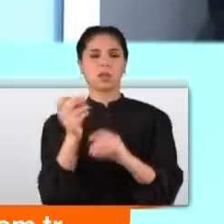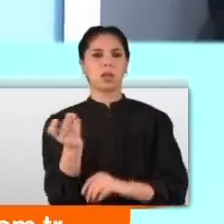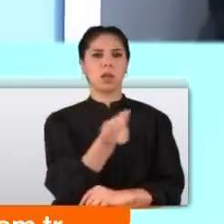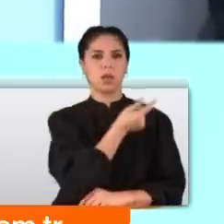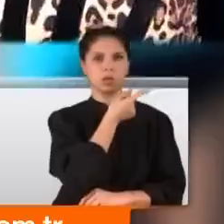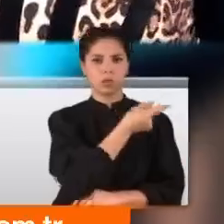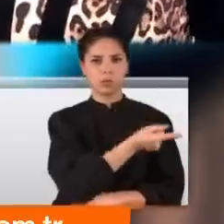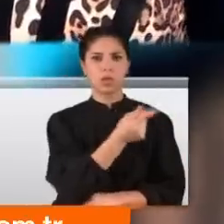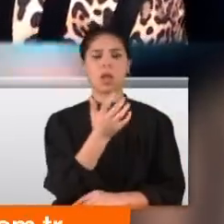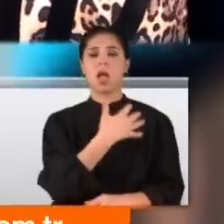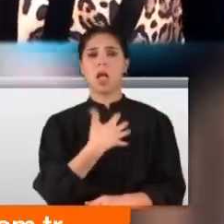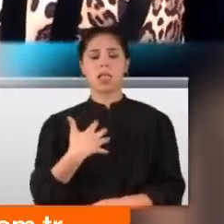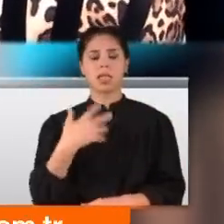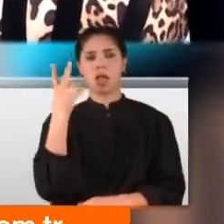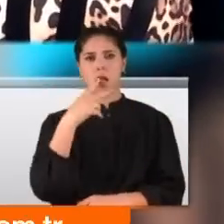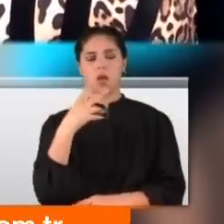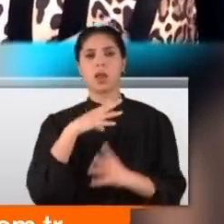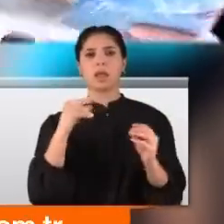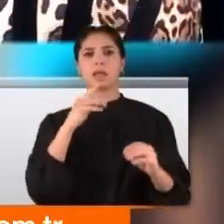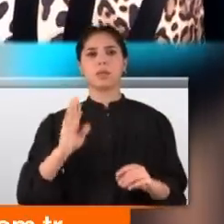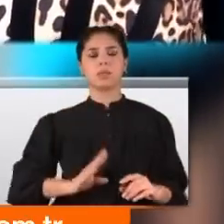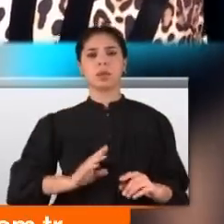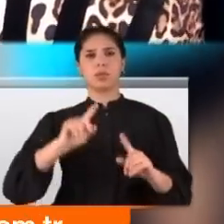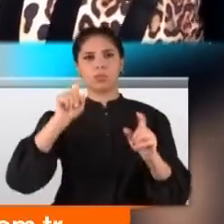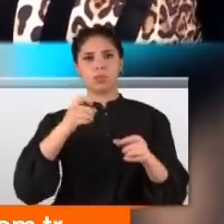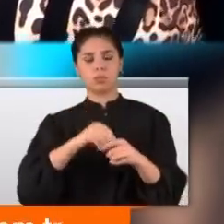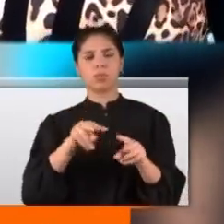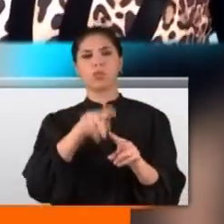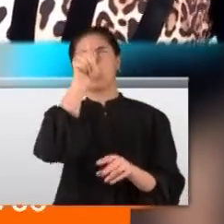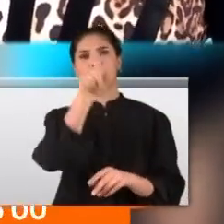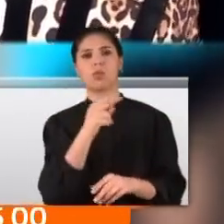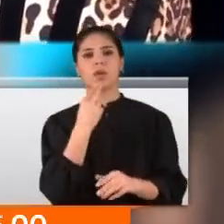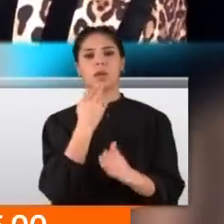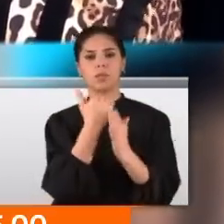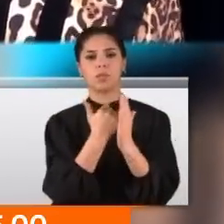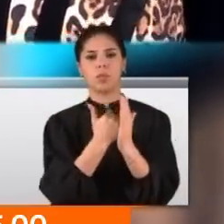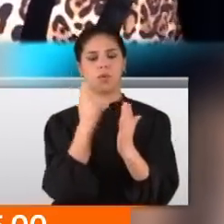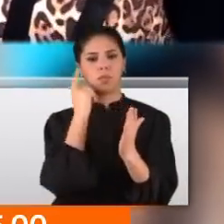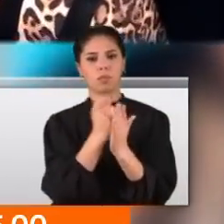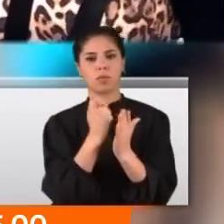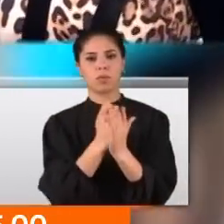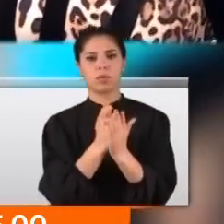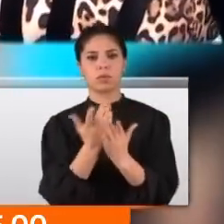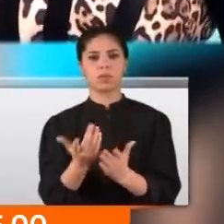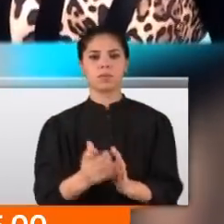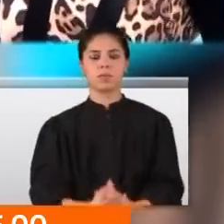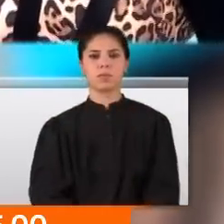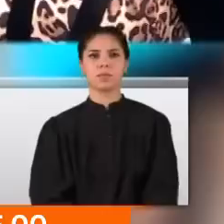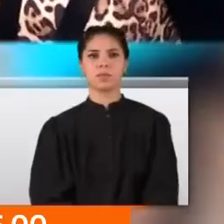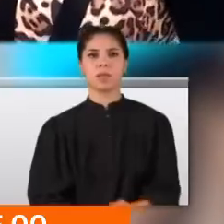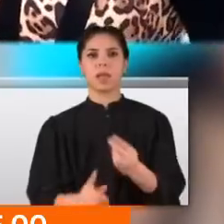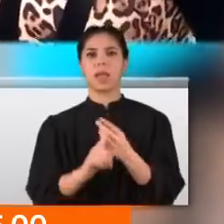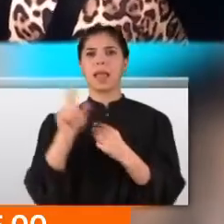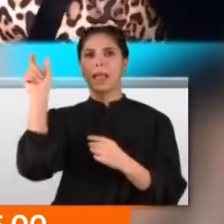bastı. Gözü yaşlı annesi kayıp kızını bulmak için Müge Anlı'nın kapısını çaldı. Esma Hanım da ne yazık ki çok erken yaşta